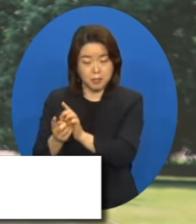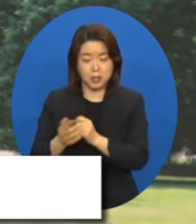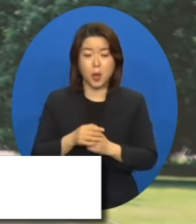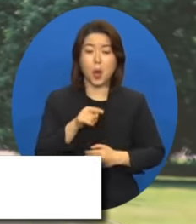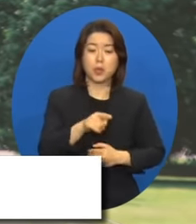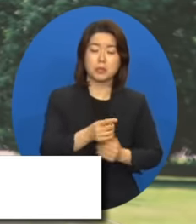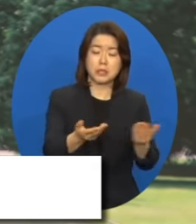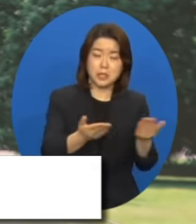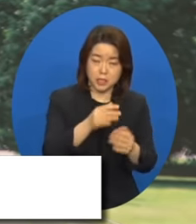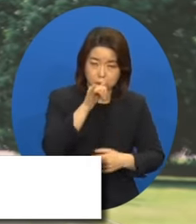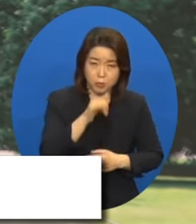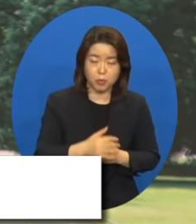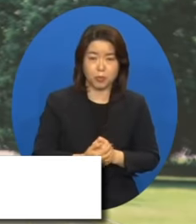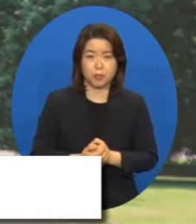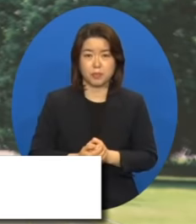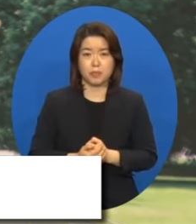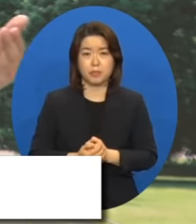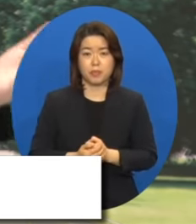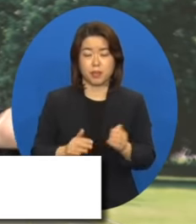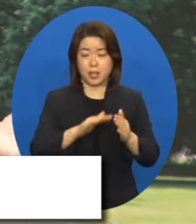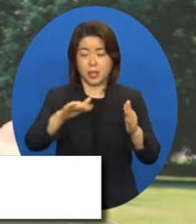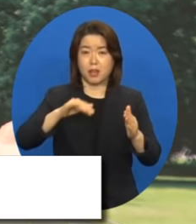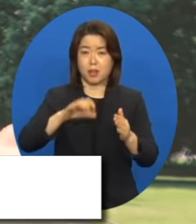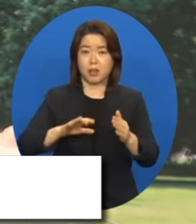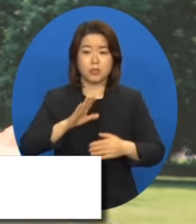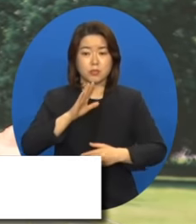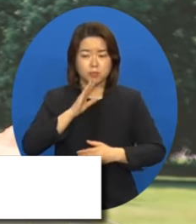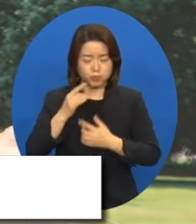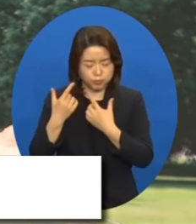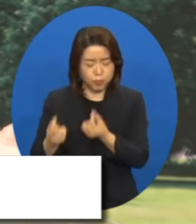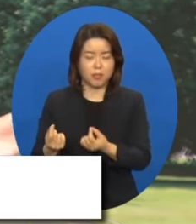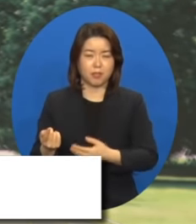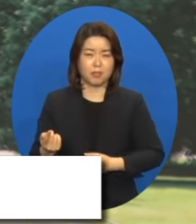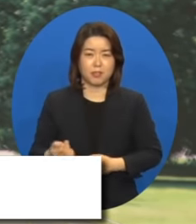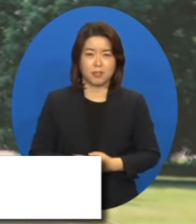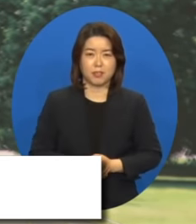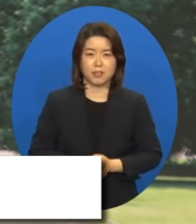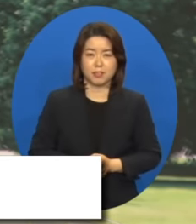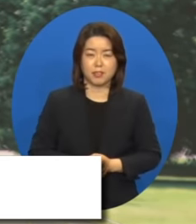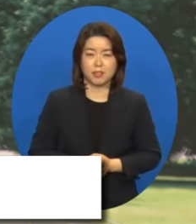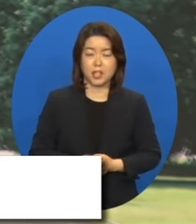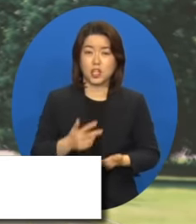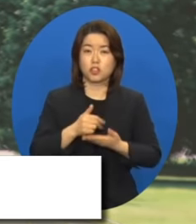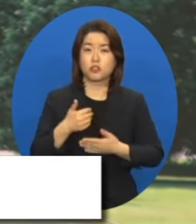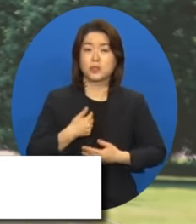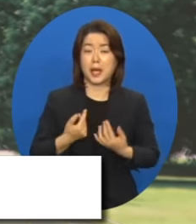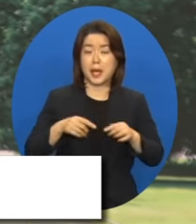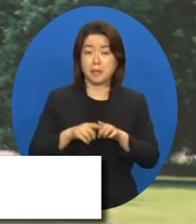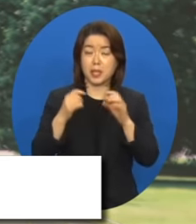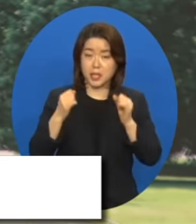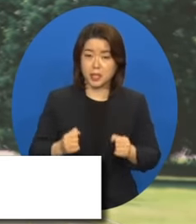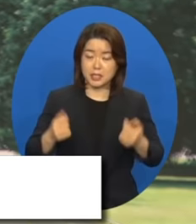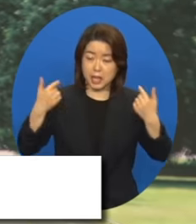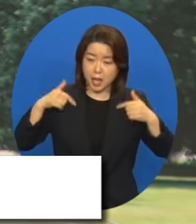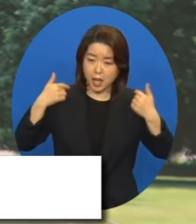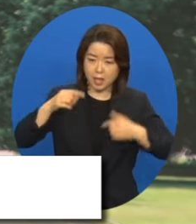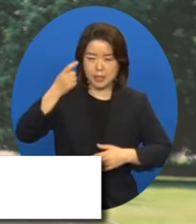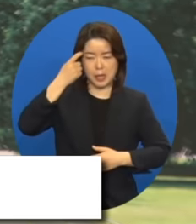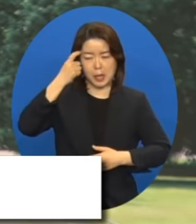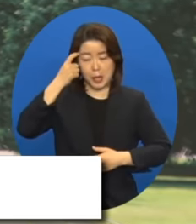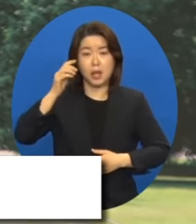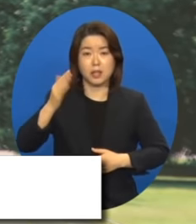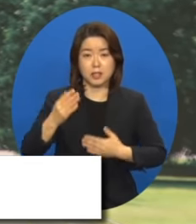그러면서 일도 하고, 가정은 물론 그렇죠. 주님이 나와 함께 계시다는 게 항상 의식이